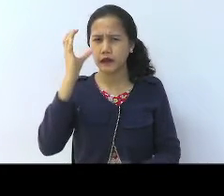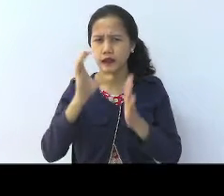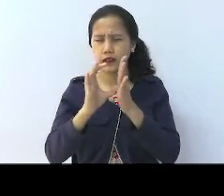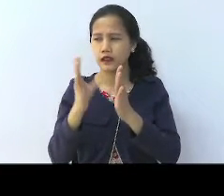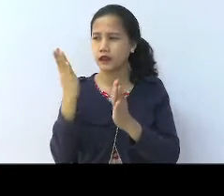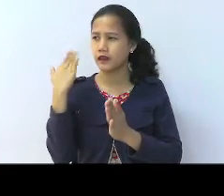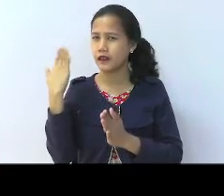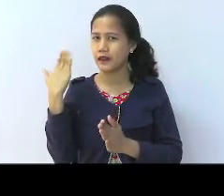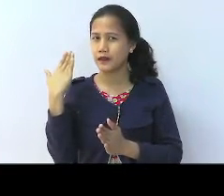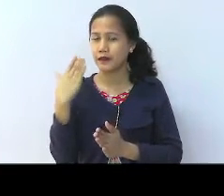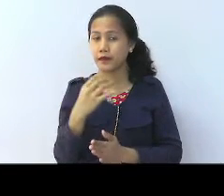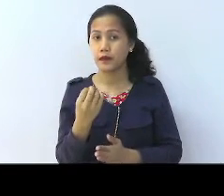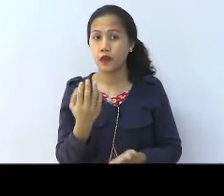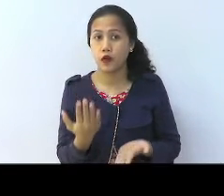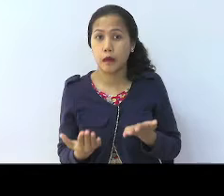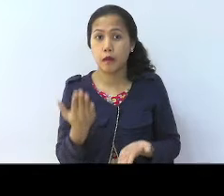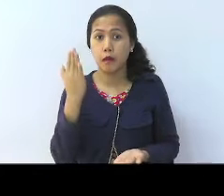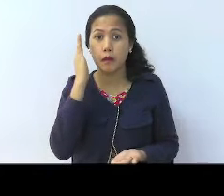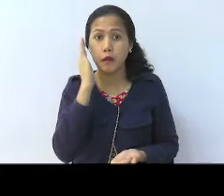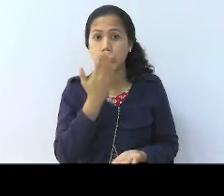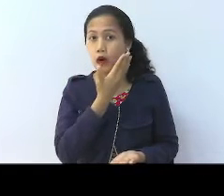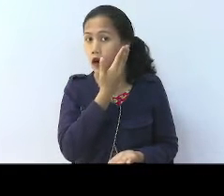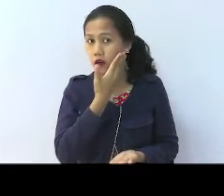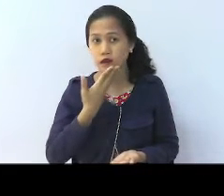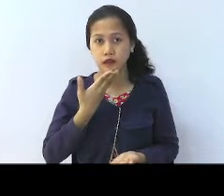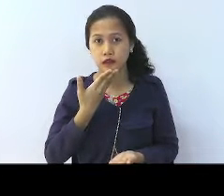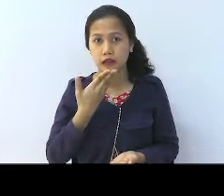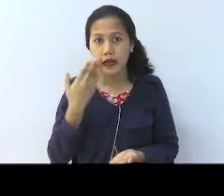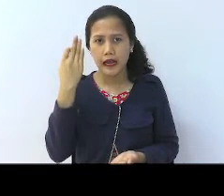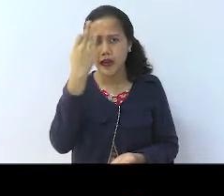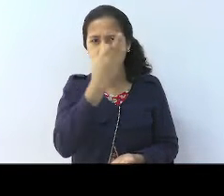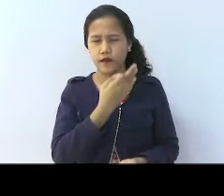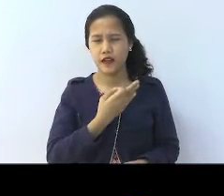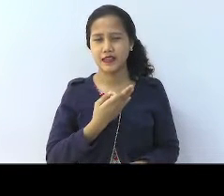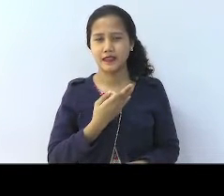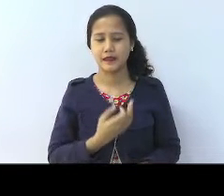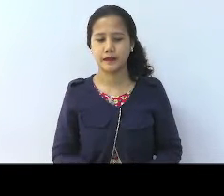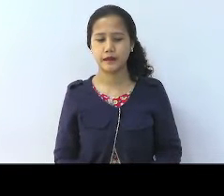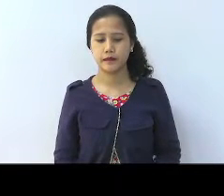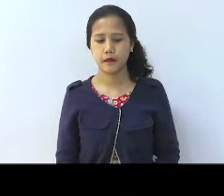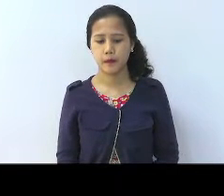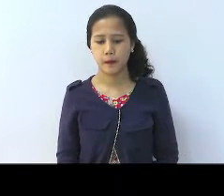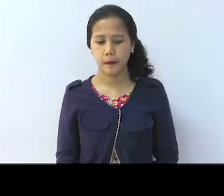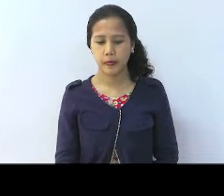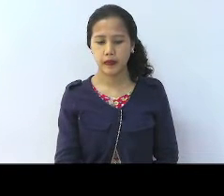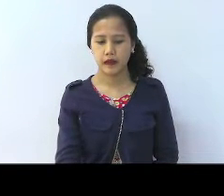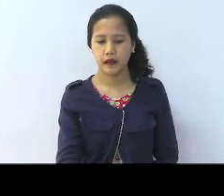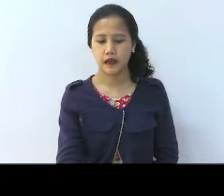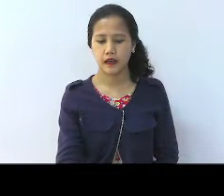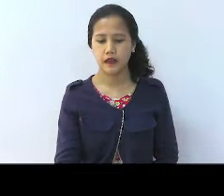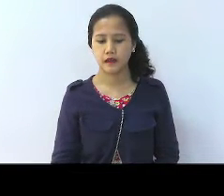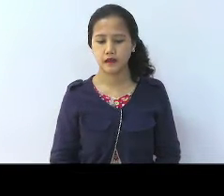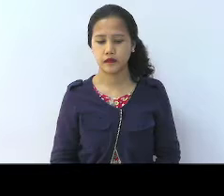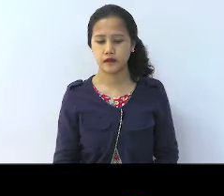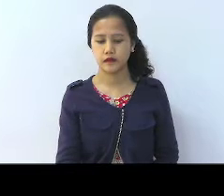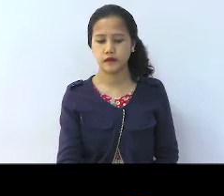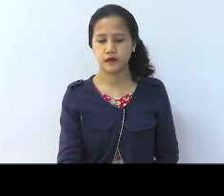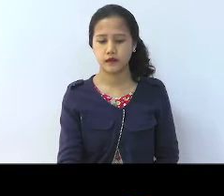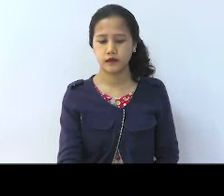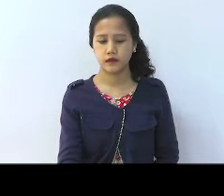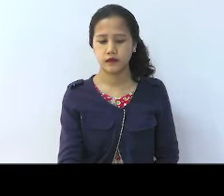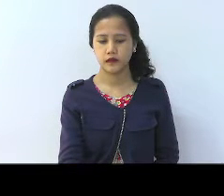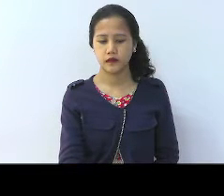mo sa dito sa mukha. Yan. Lalo na yung masseter, yung muscle po dito, yan, yung pinakita ko po